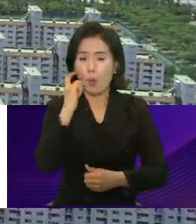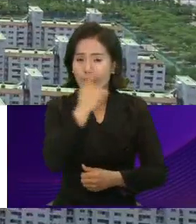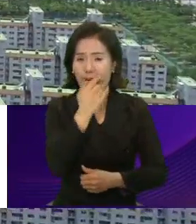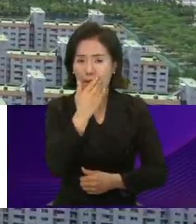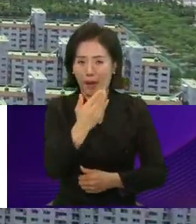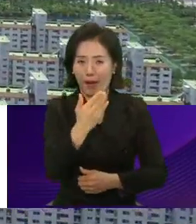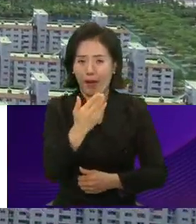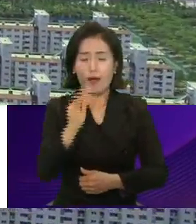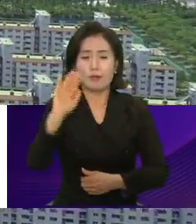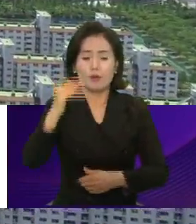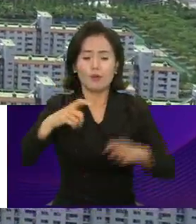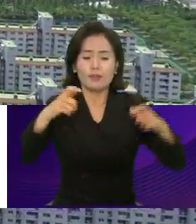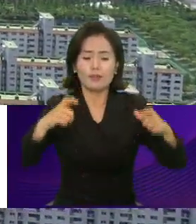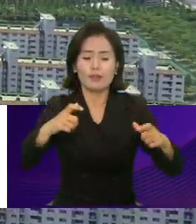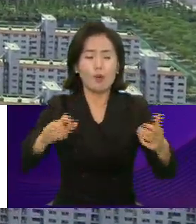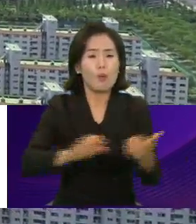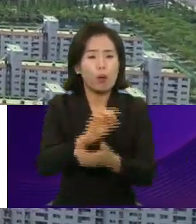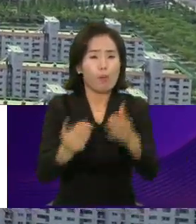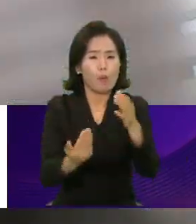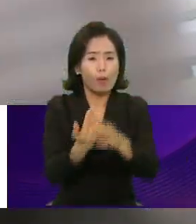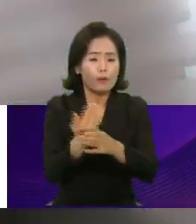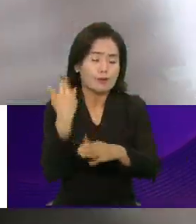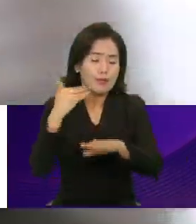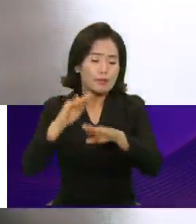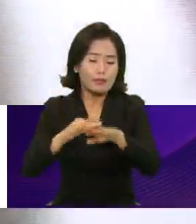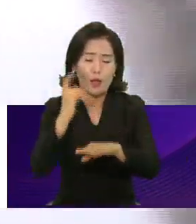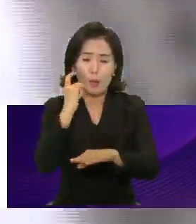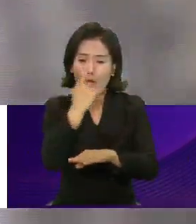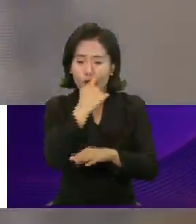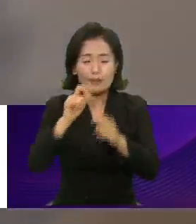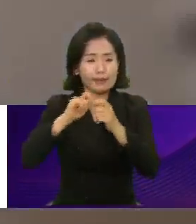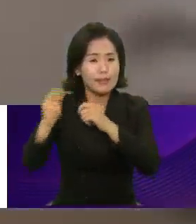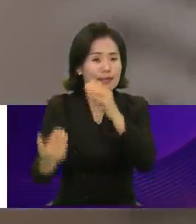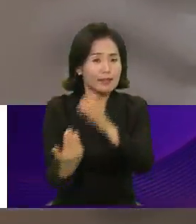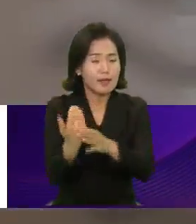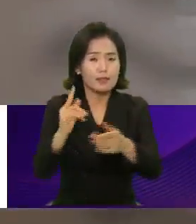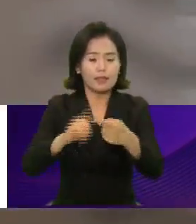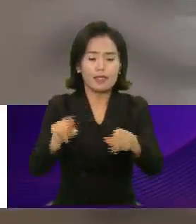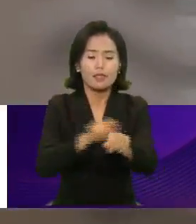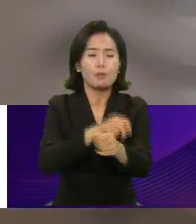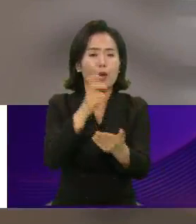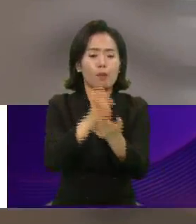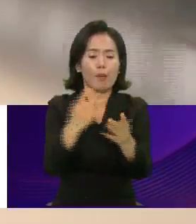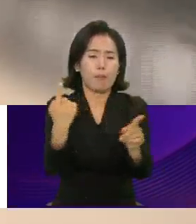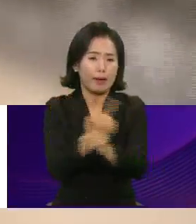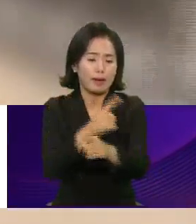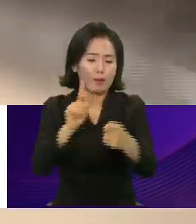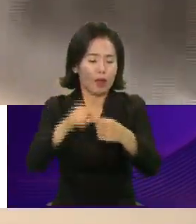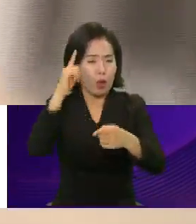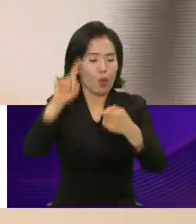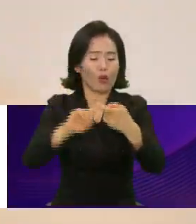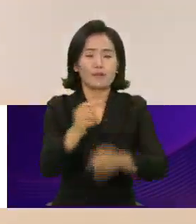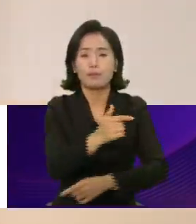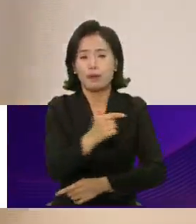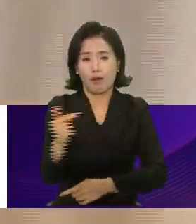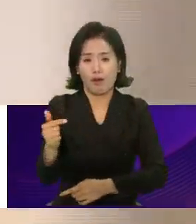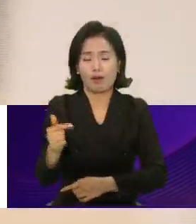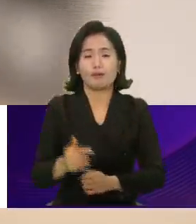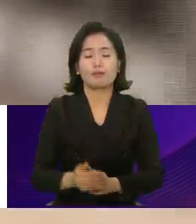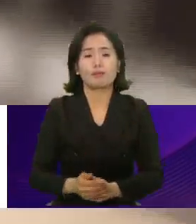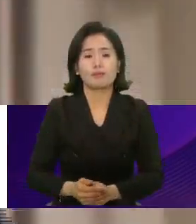보장되는. 최근 지역을 들썩이게 한 전세보증금 사기 사건을 통해 특별법 개정에 관한 관심도 커지고